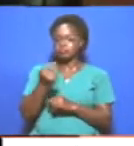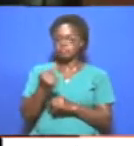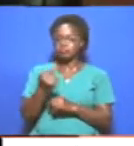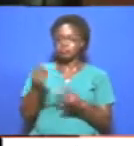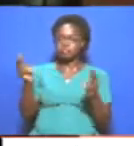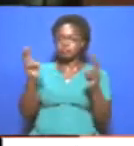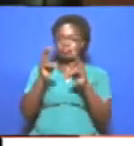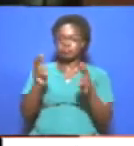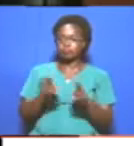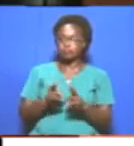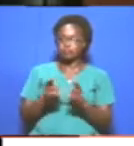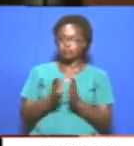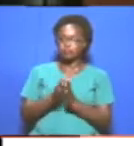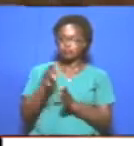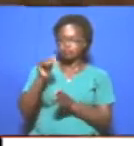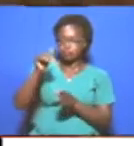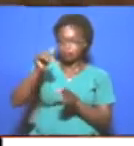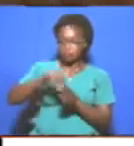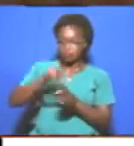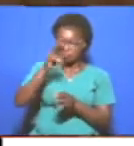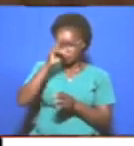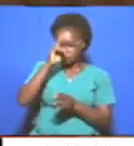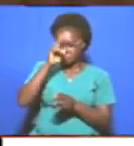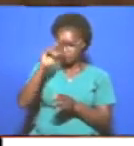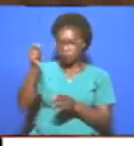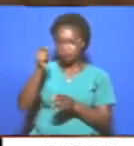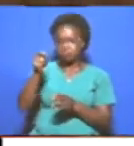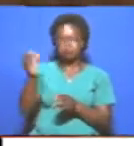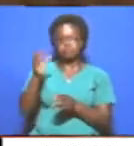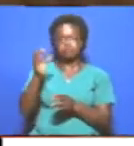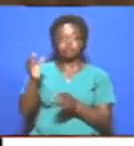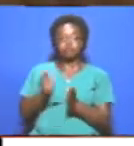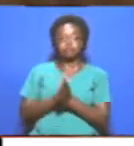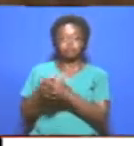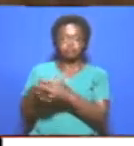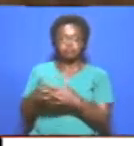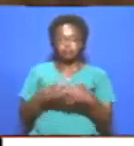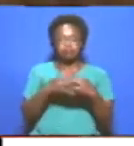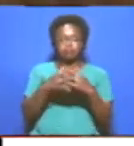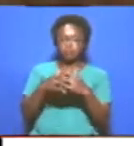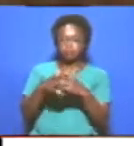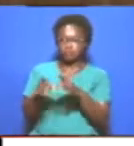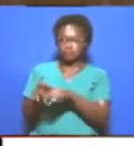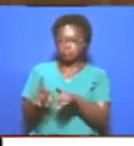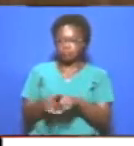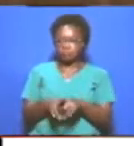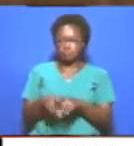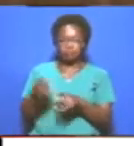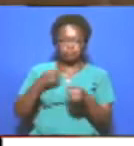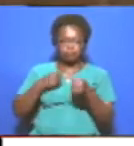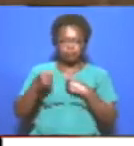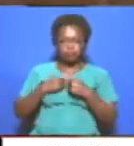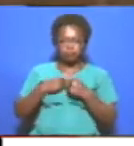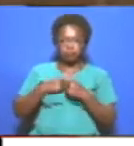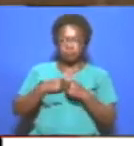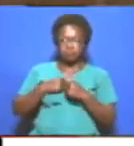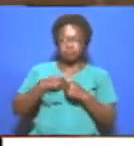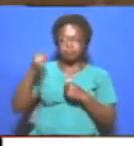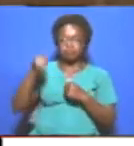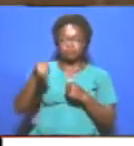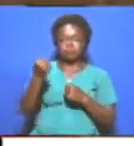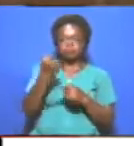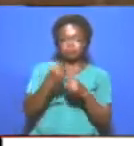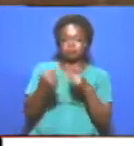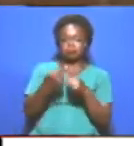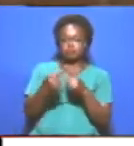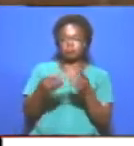la polisi Interpol, ana uraia wa Kenya na Marekani. Mahakama moja nchini Rwanda ilimhukumu kifungo cha miaka 5 kwa